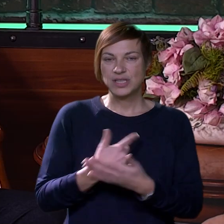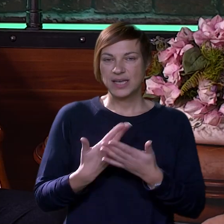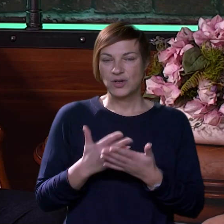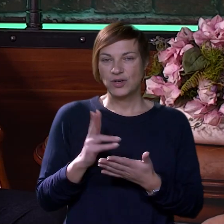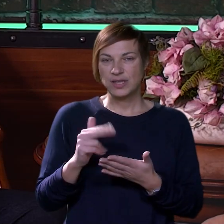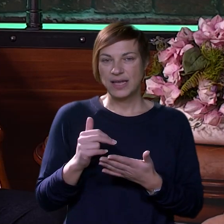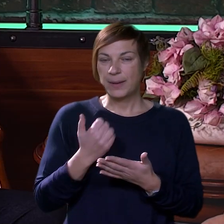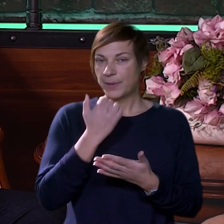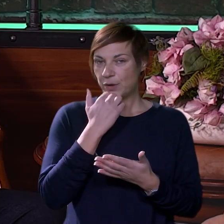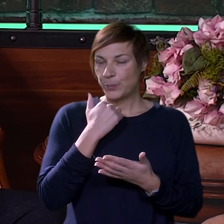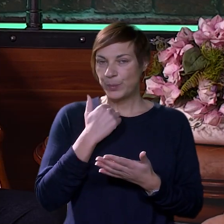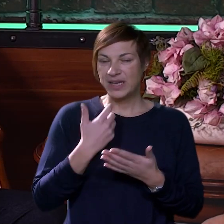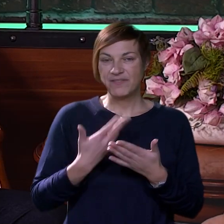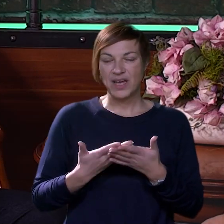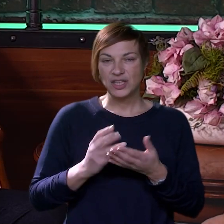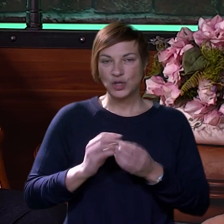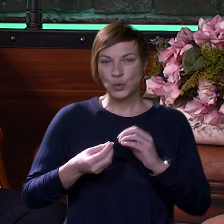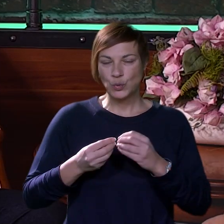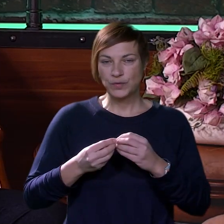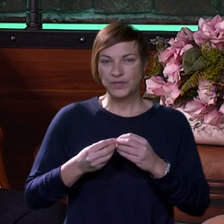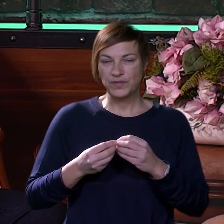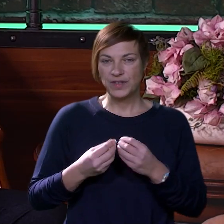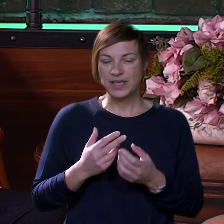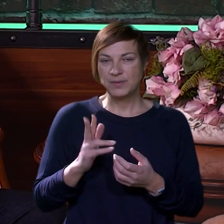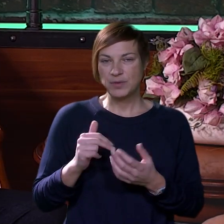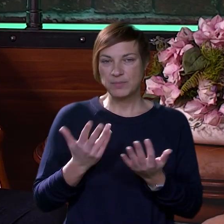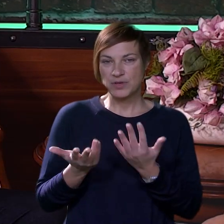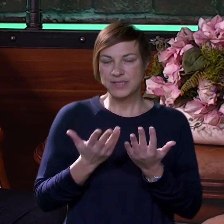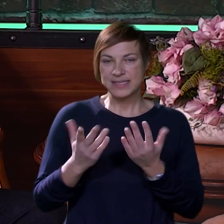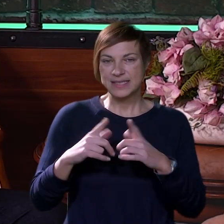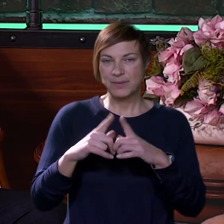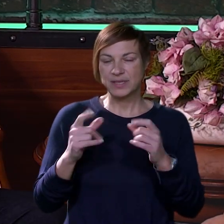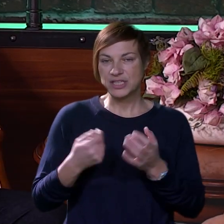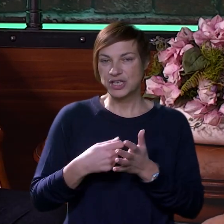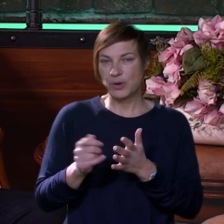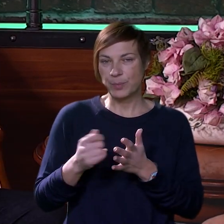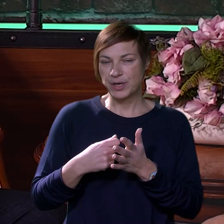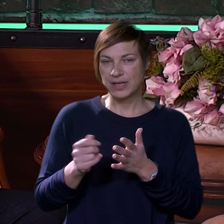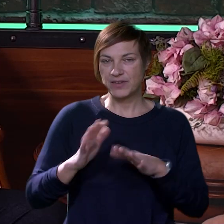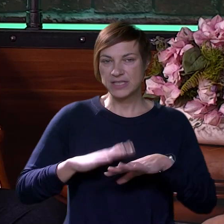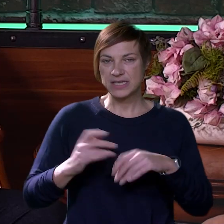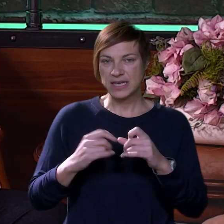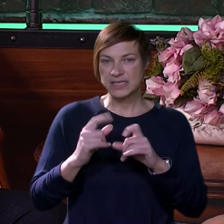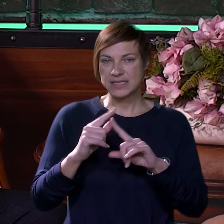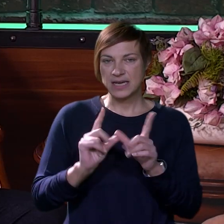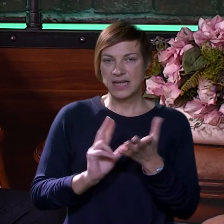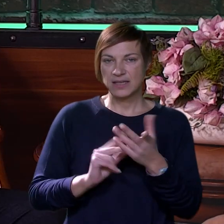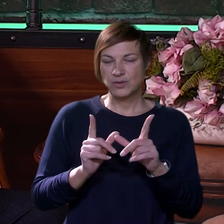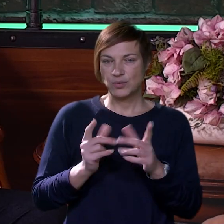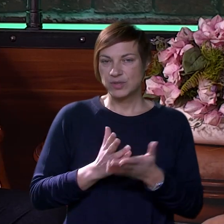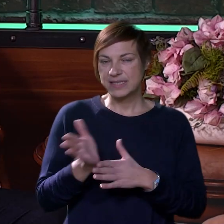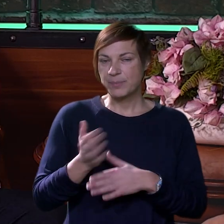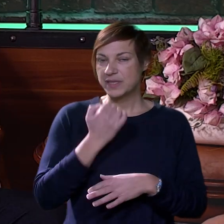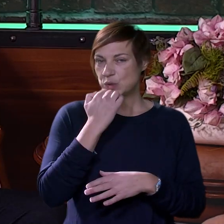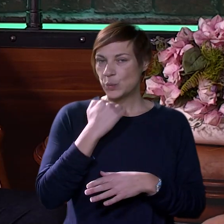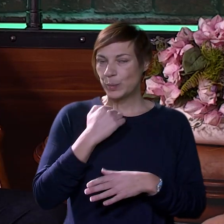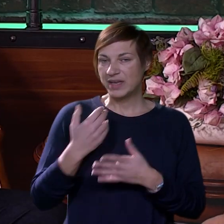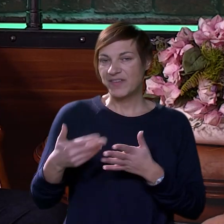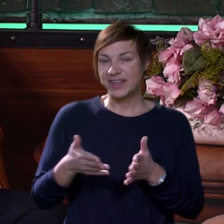godine sam imao jednu privatnu firmu, djela sam imao knjižaru i jednu još prodavonicu na Stradunu, tako da sam se